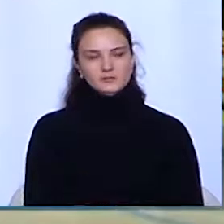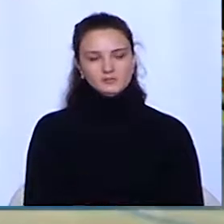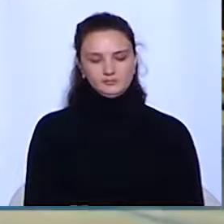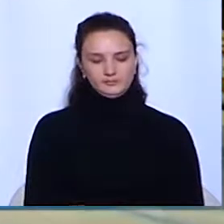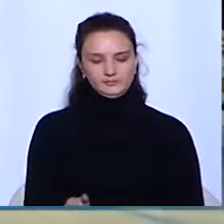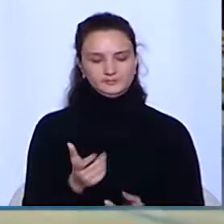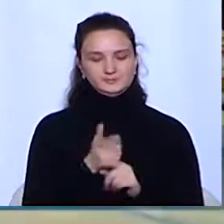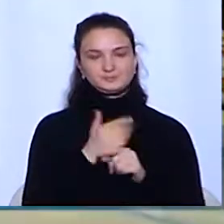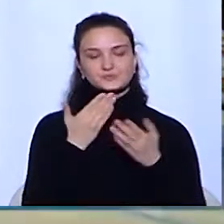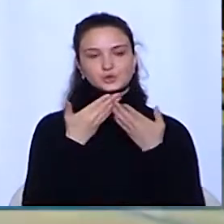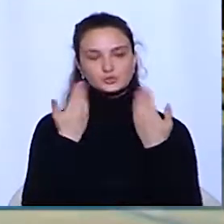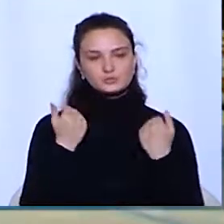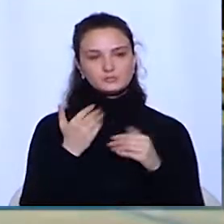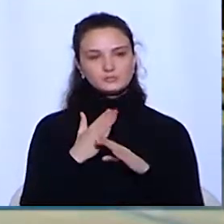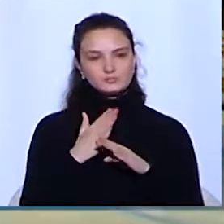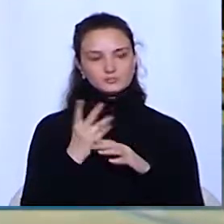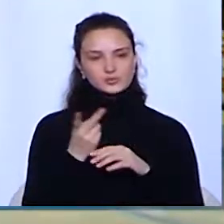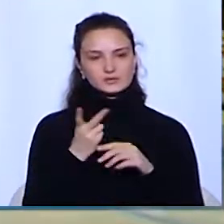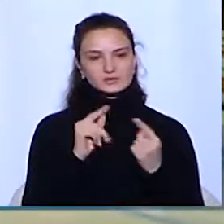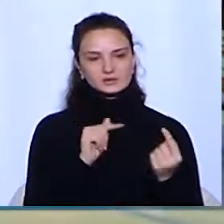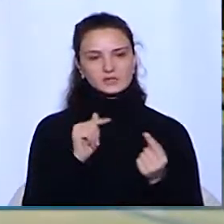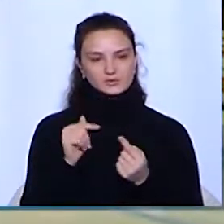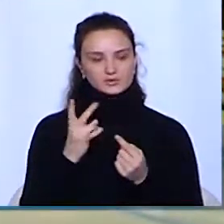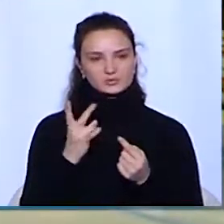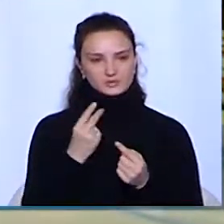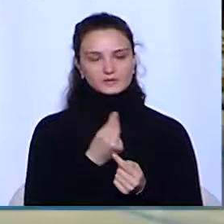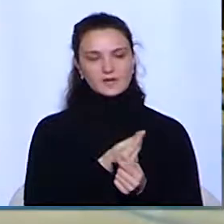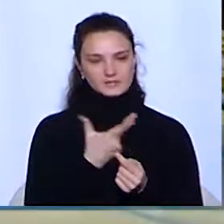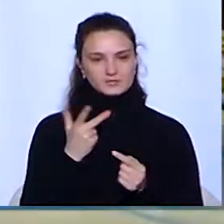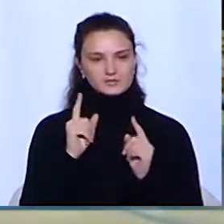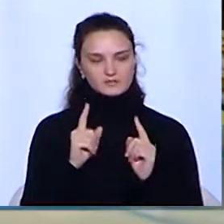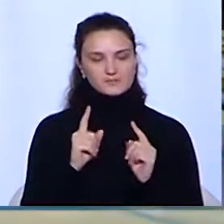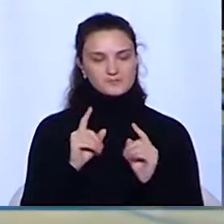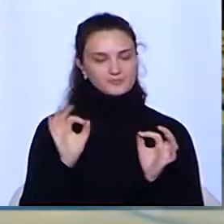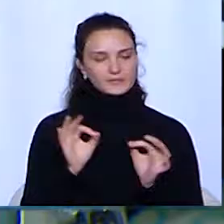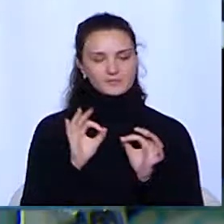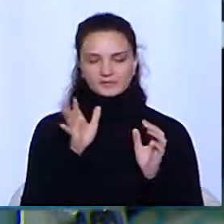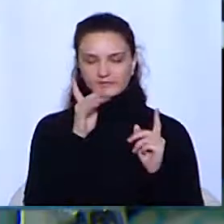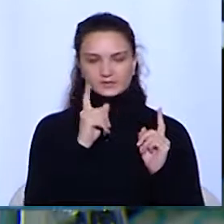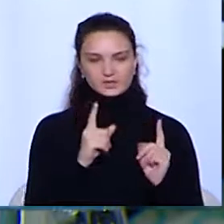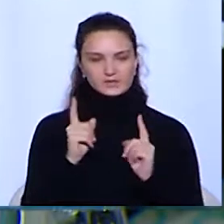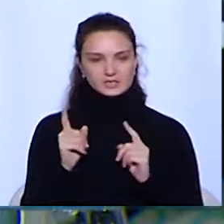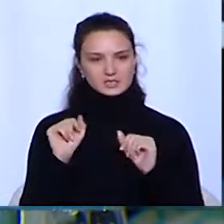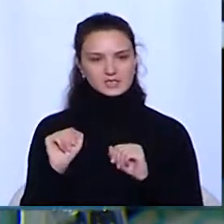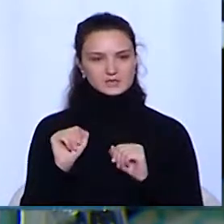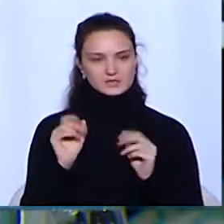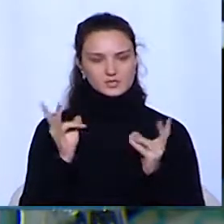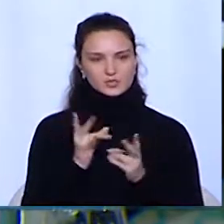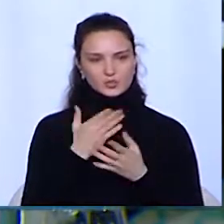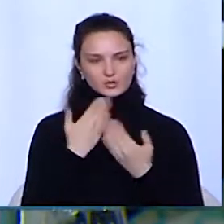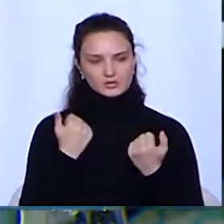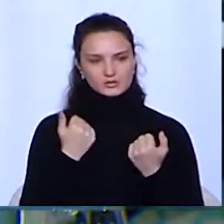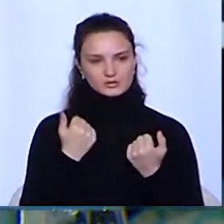იოლე გამოსავალი არსებობს ორივეს წინააღმდეგ უნდა აიცრან. არავითარ ინტერვალის დაცვა საჭირო არ არის.